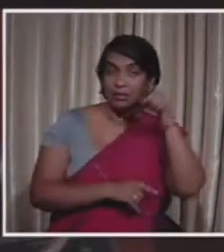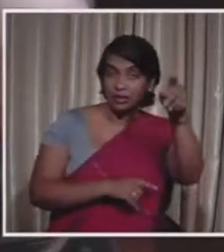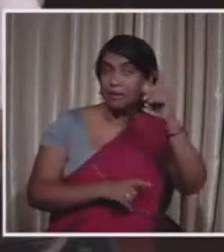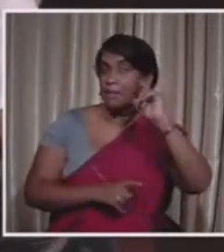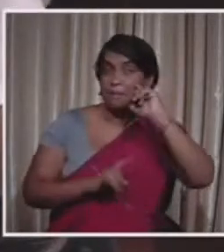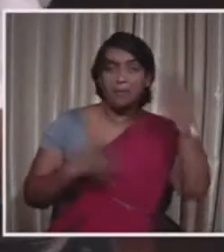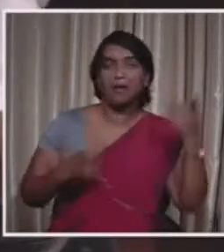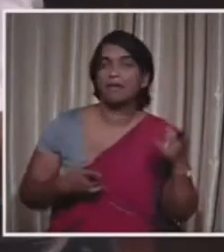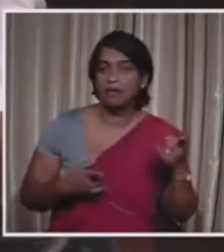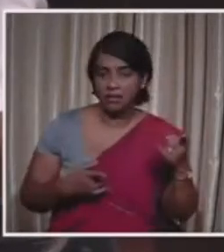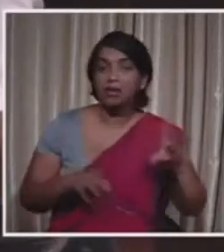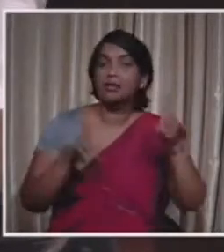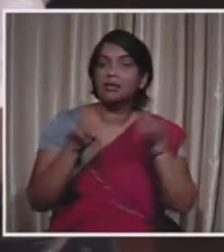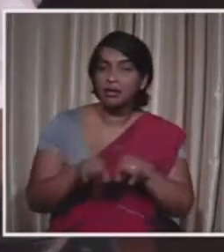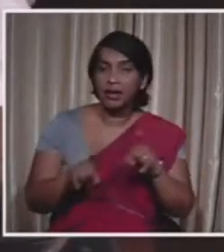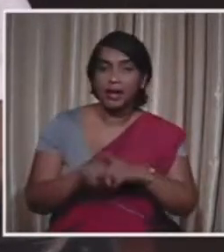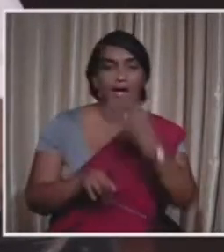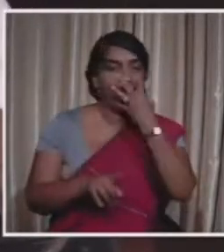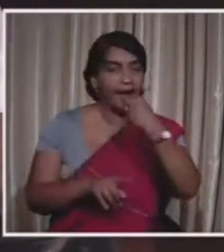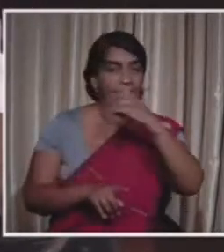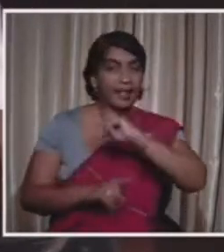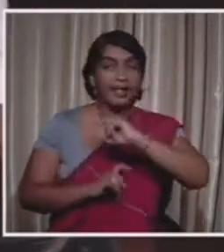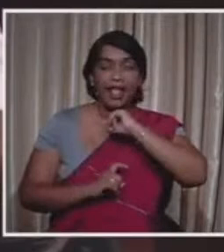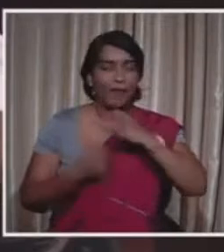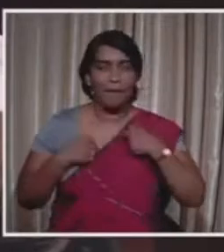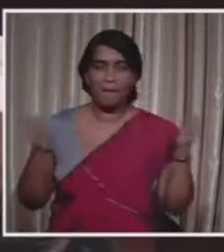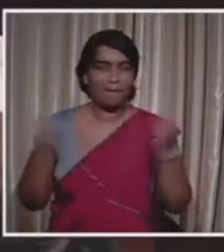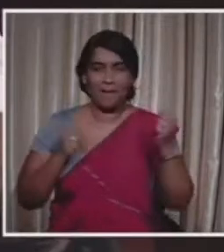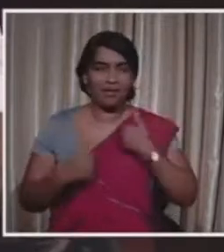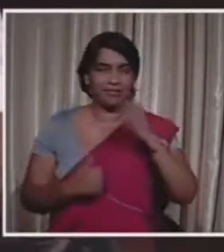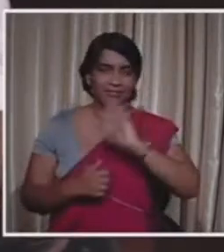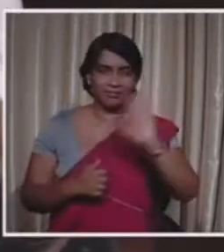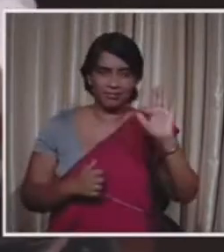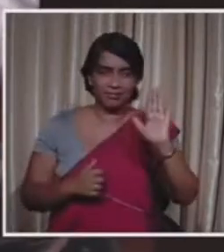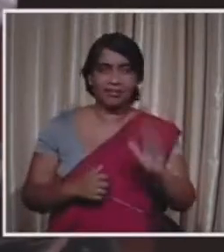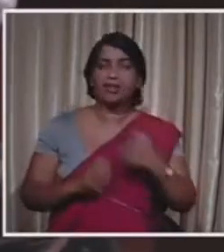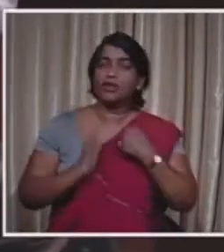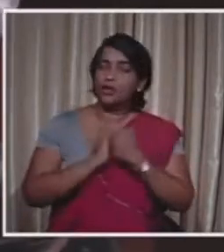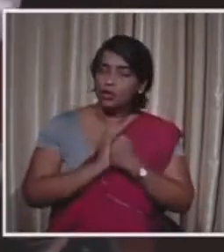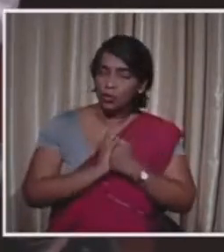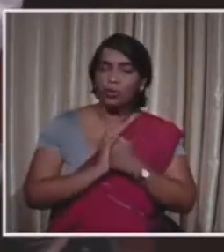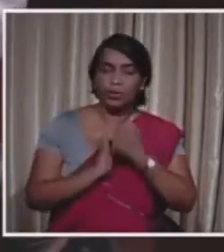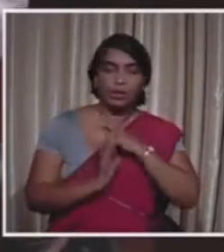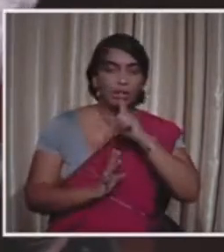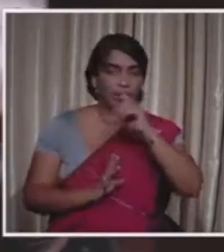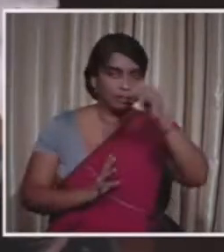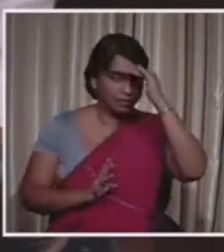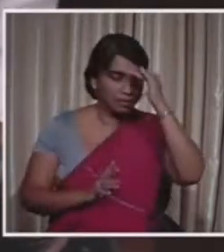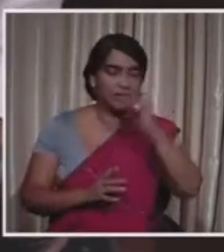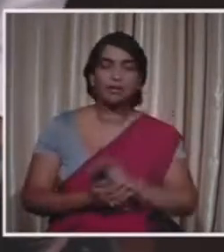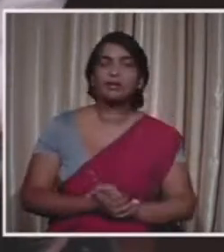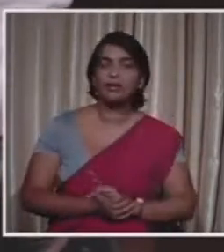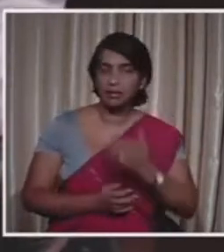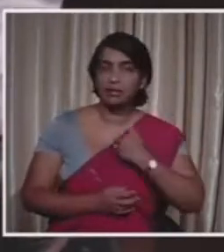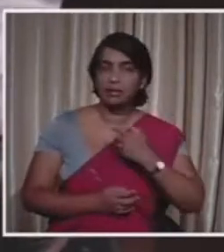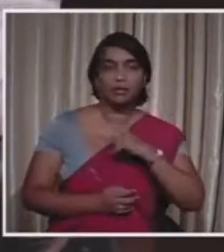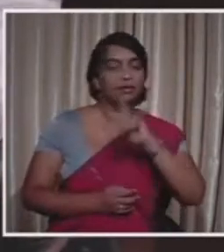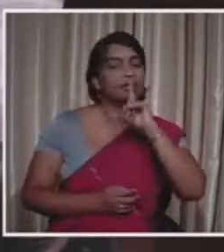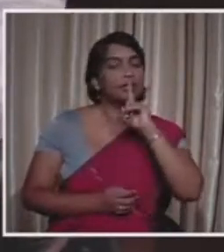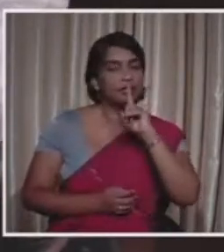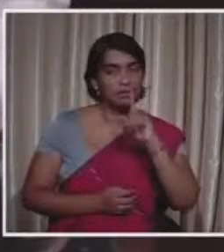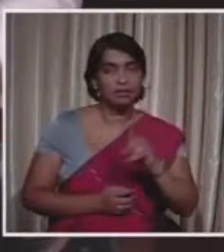ne e nisan dari kaya gahoda man bay wenne ne garu kathanayakatumani mama kiyanne kemathi